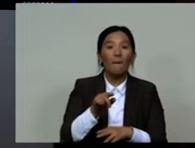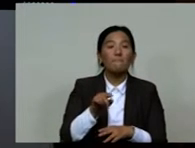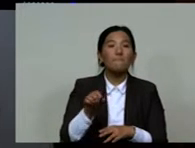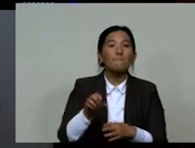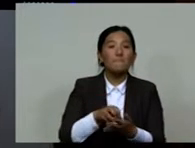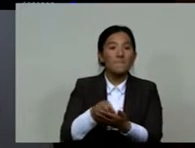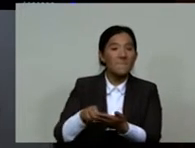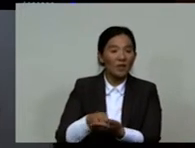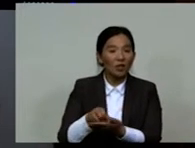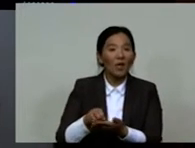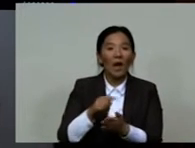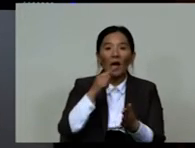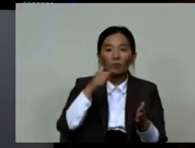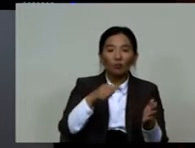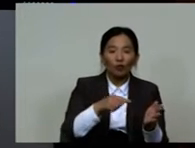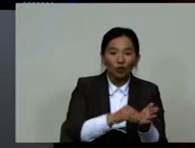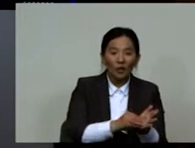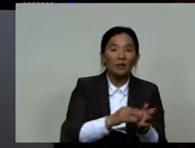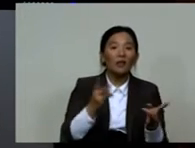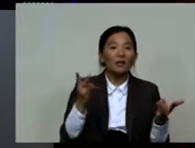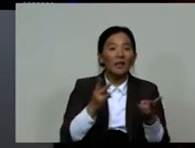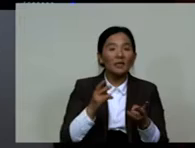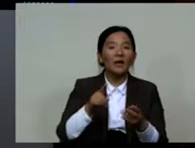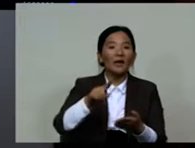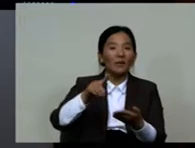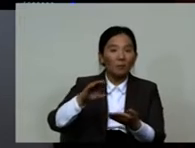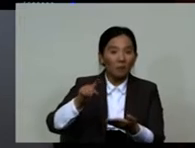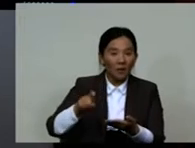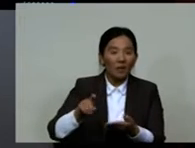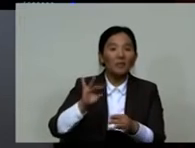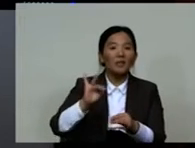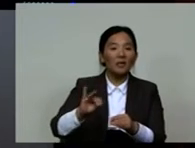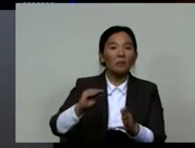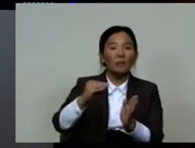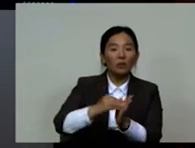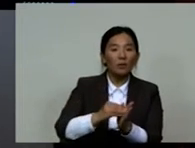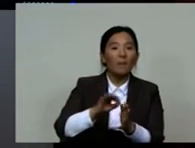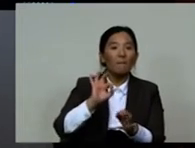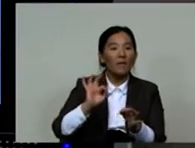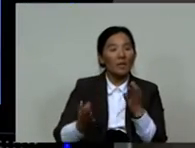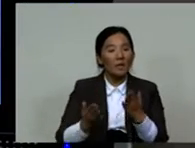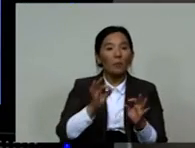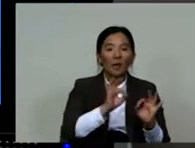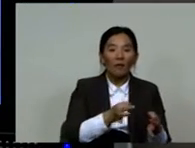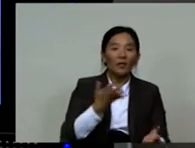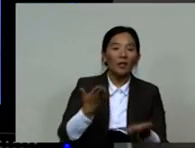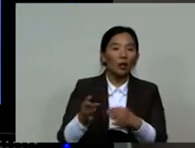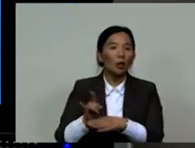мышкой отмечаете, именно кликаете на правильные или ложные утверждения.